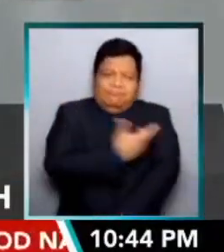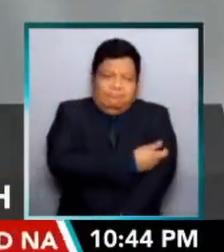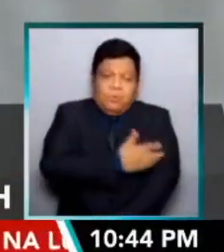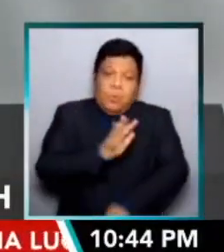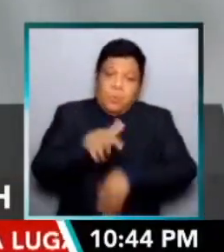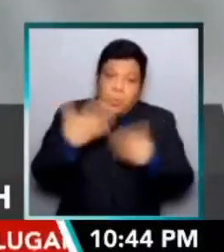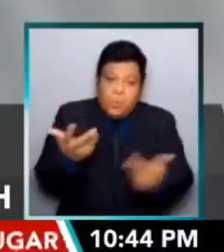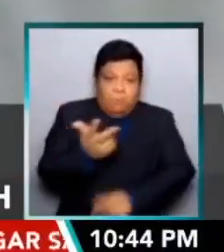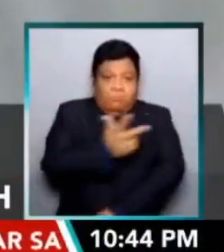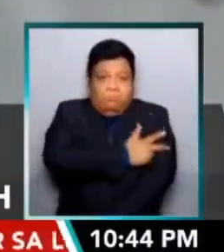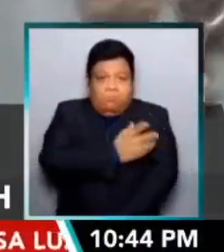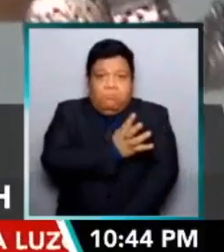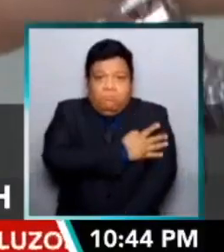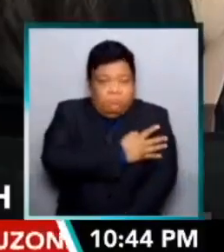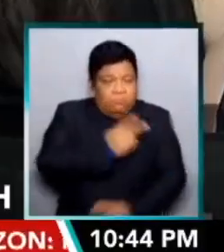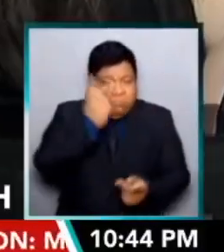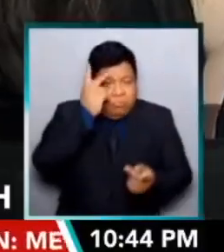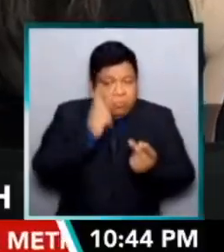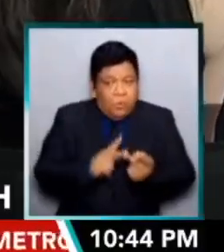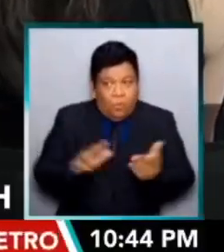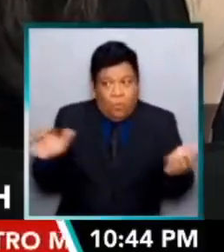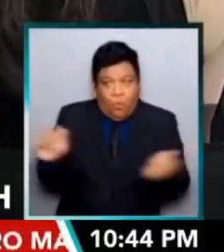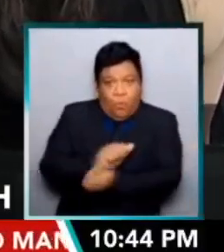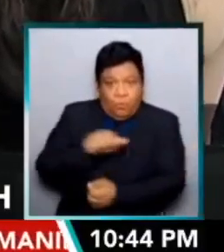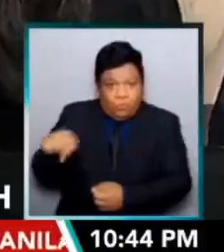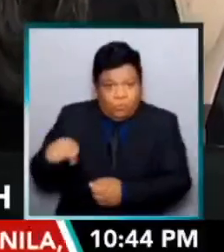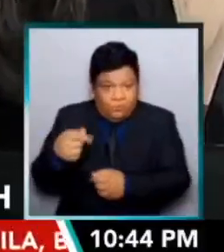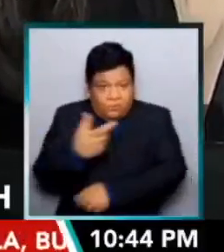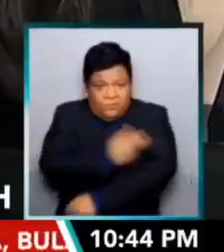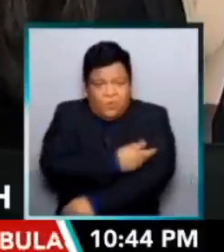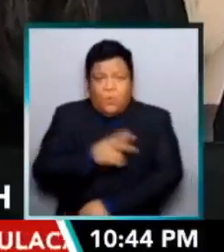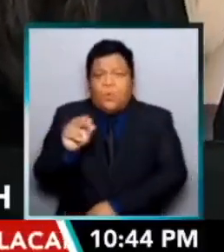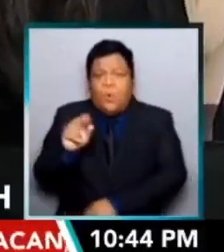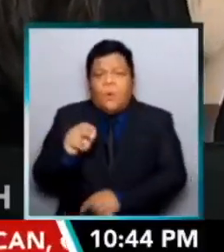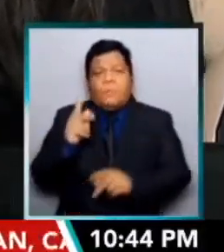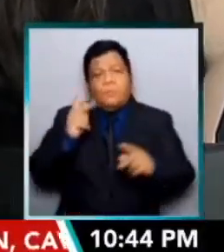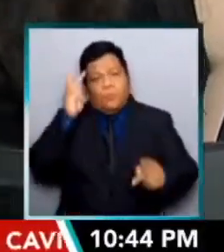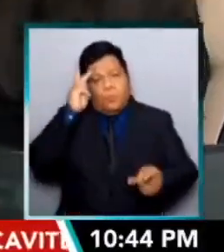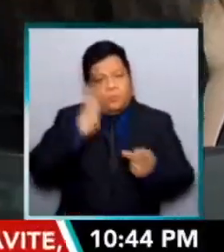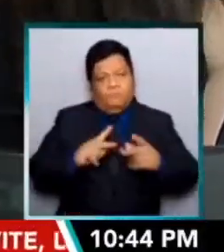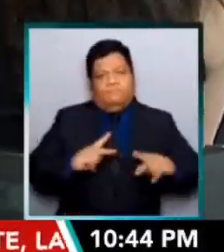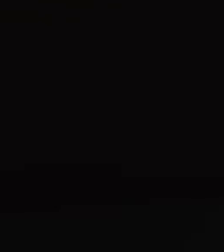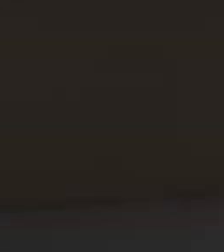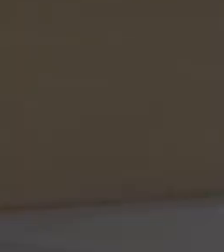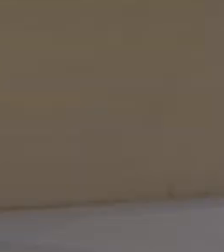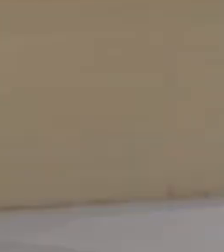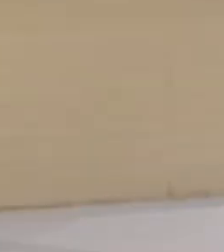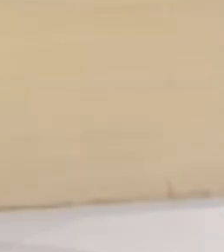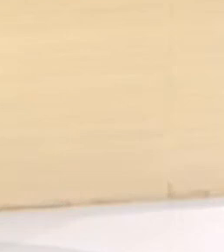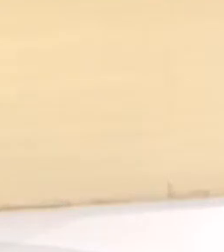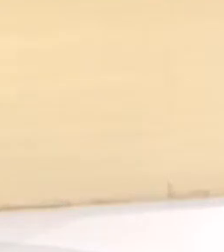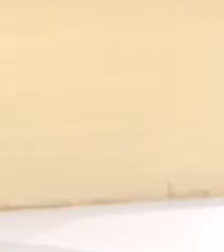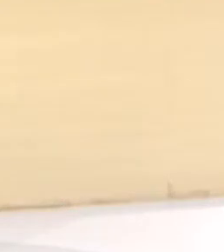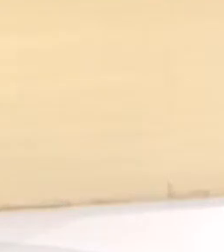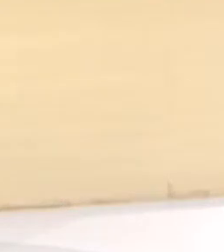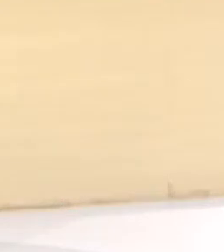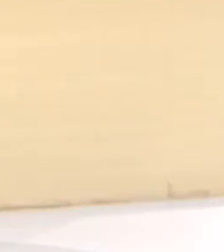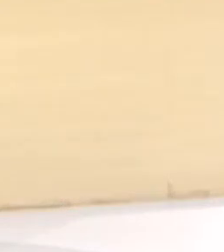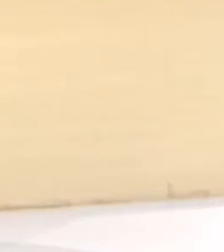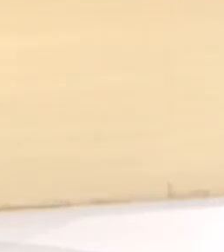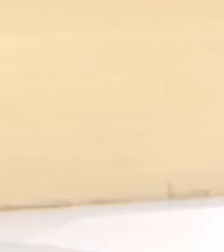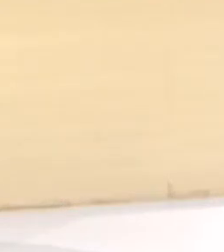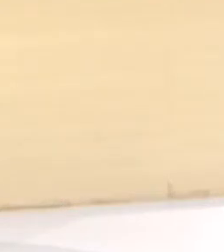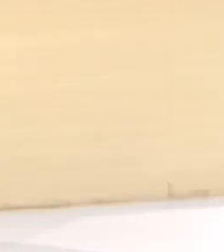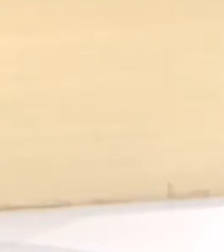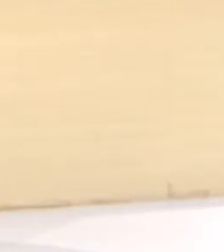hindi lang daw para maubos ang stocks, kundi para maproteksyonan laban sa COVID. Huwag magpahuli sa mga